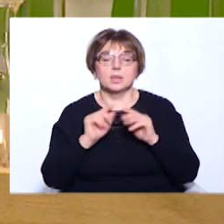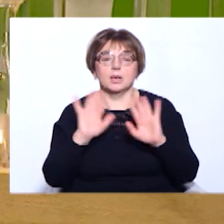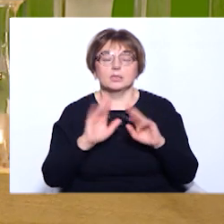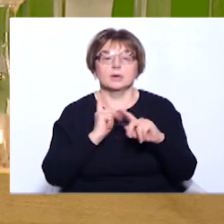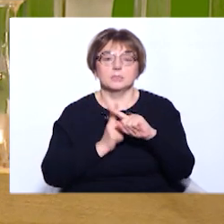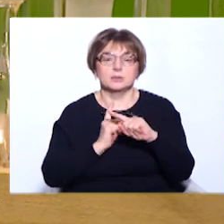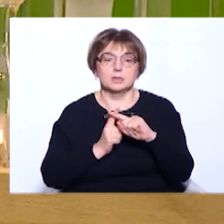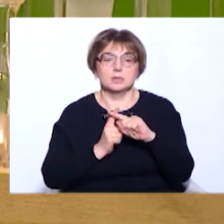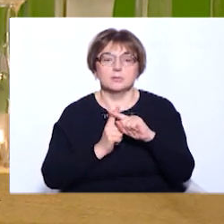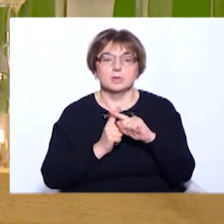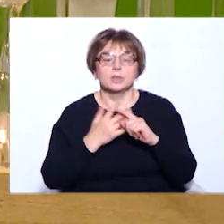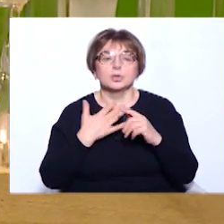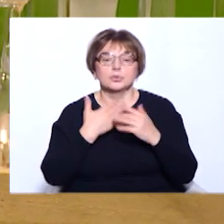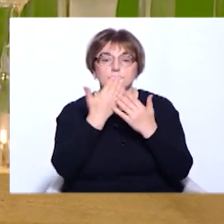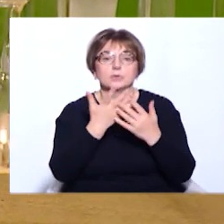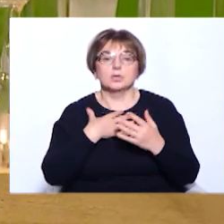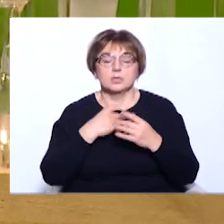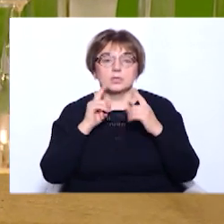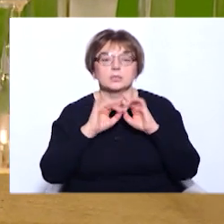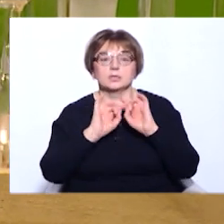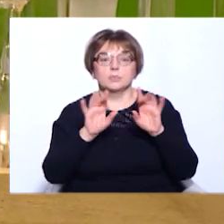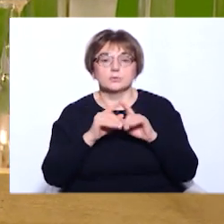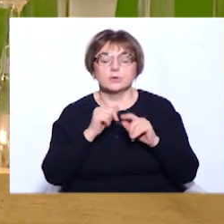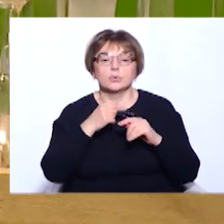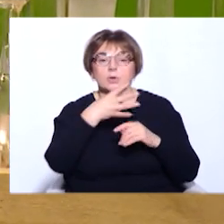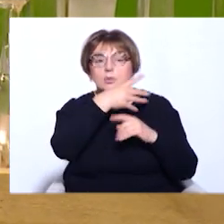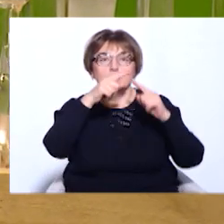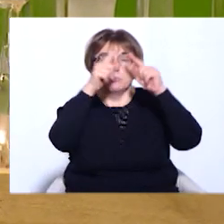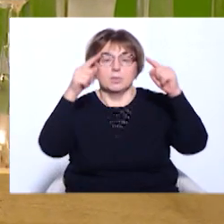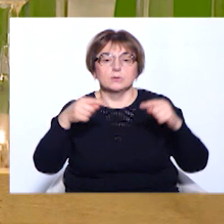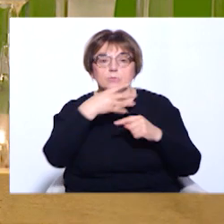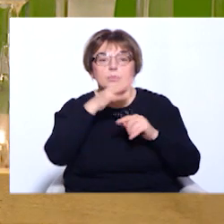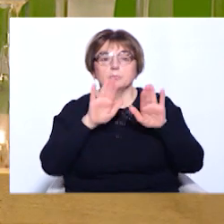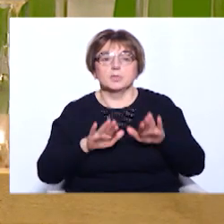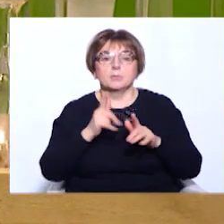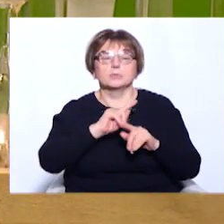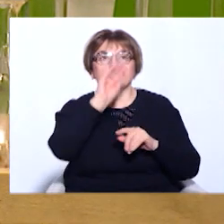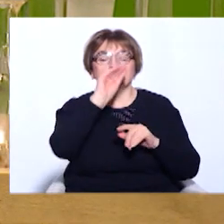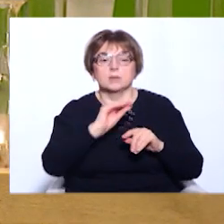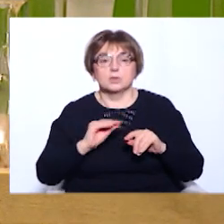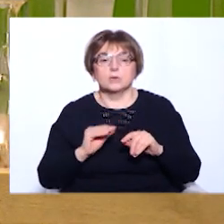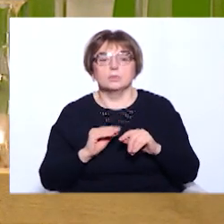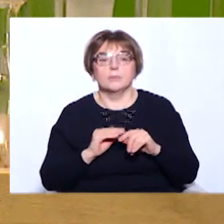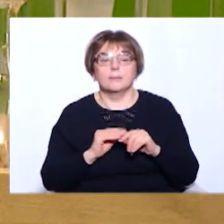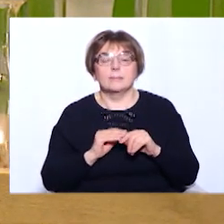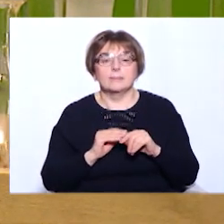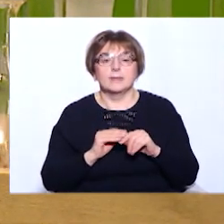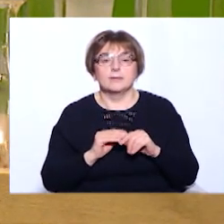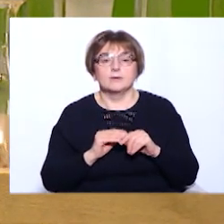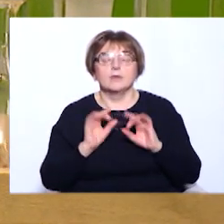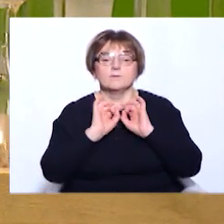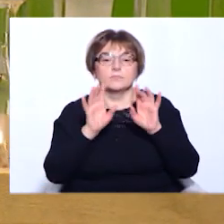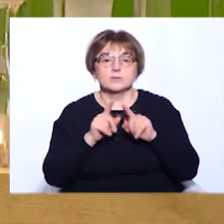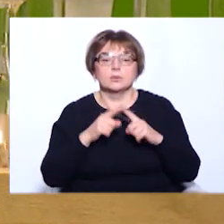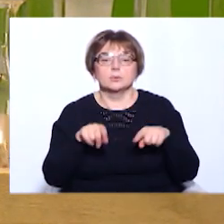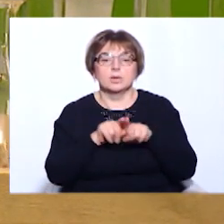არამეტალები. შენთან ერთად განვიხილე მათი მდებარეობა პერიოდულ სისტემაში, მიმოვიხილე უფრო სწორად.